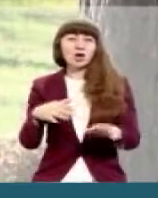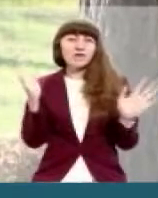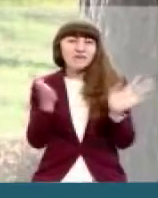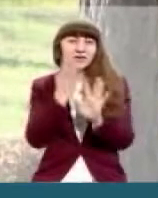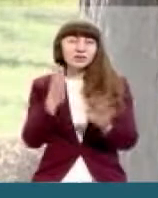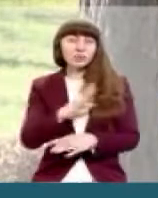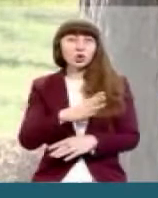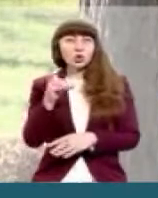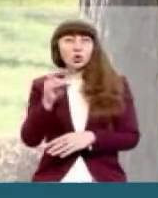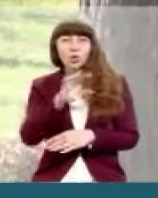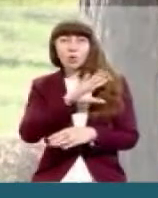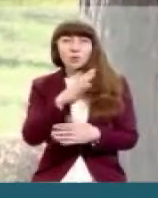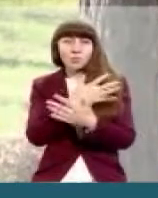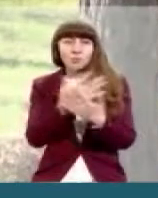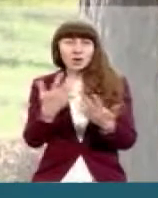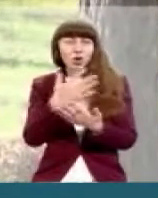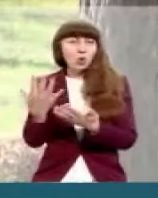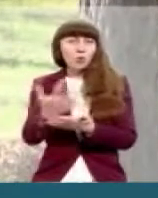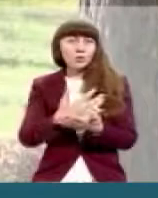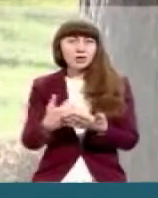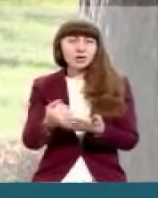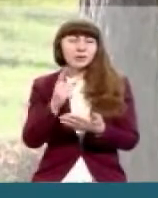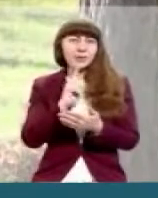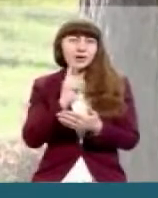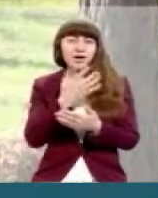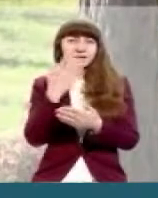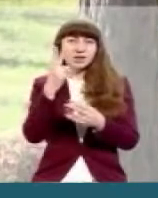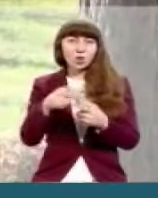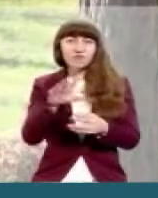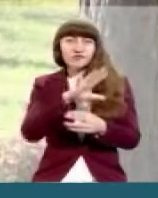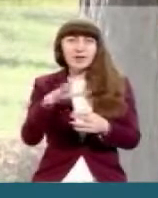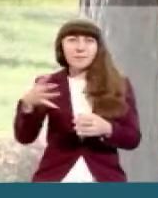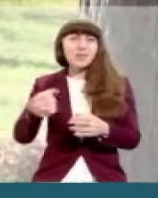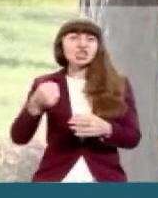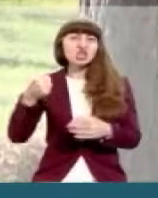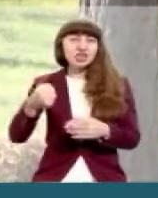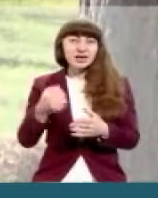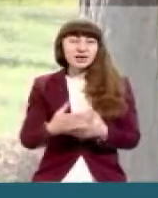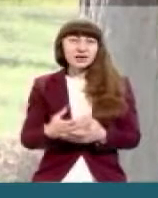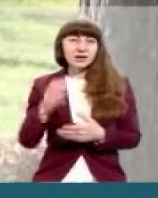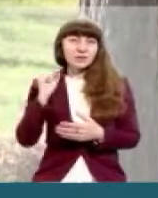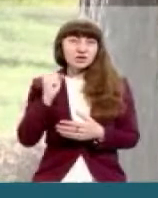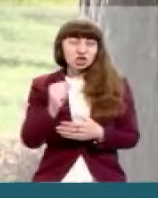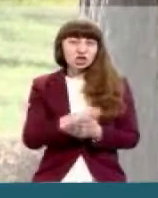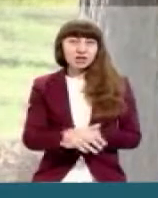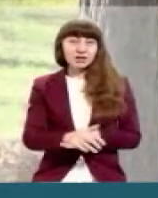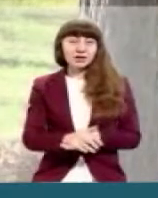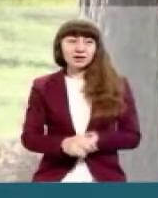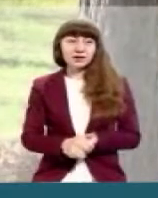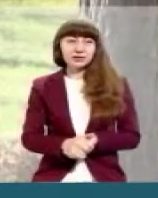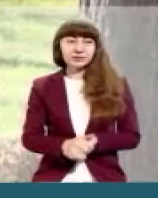менее ребята убирались и до последнего пока не закончились все мешки возле самой набережной возле